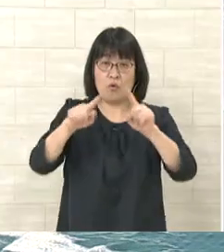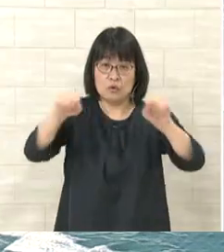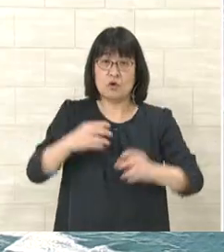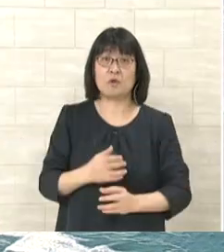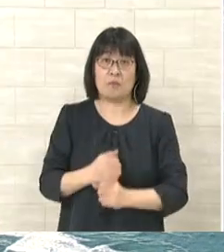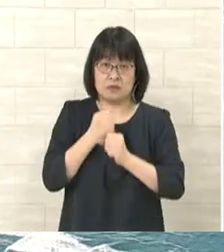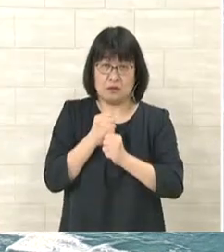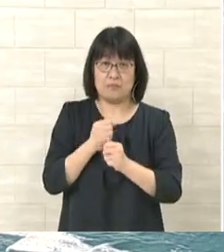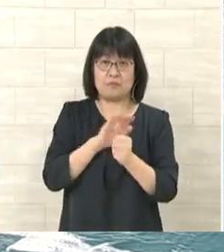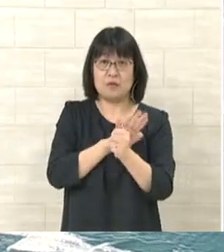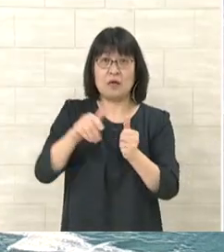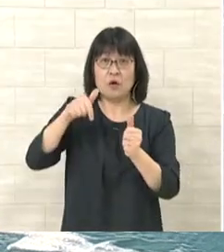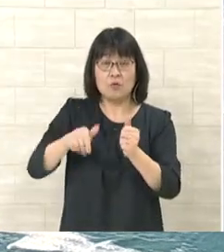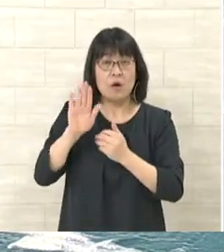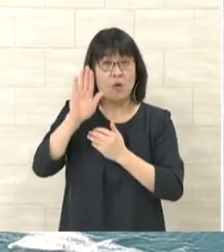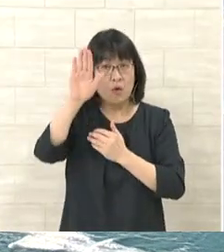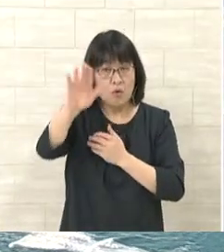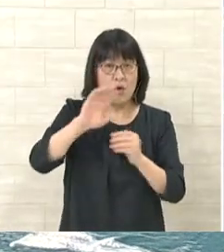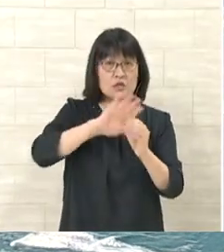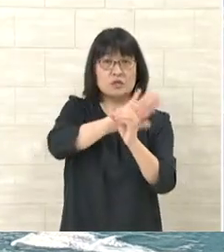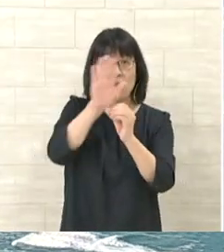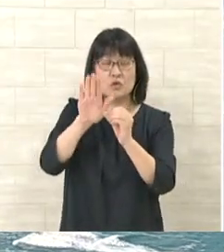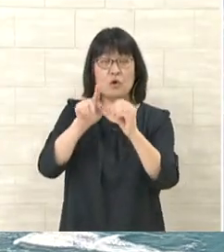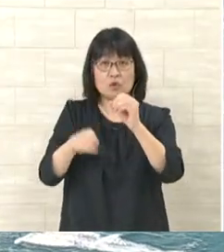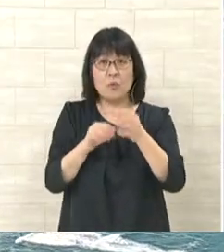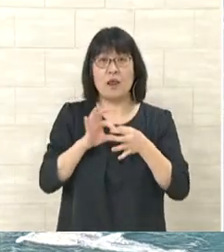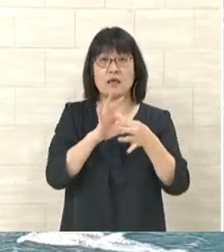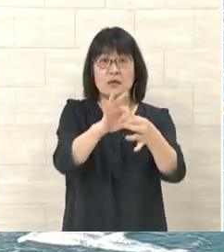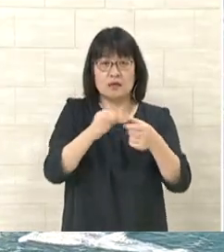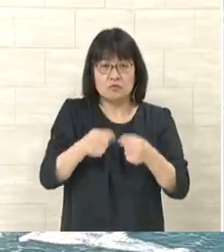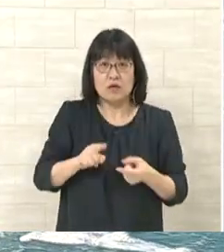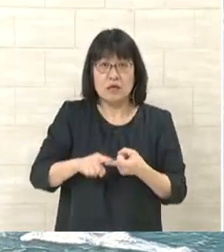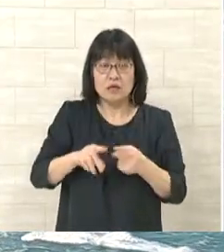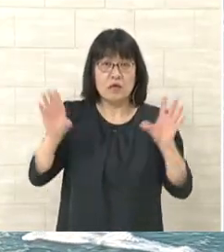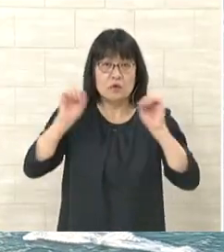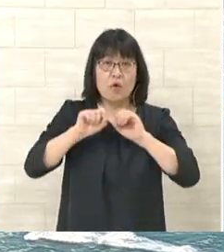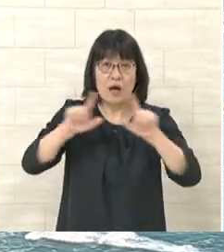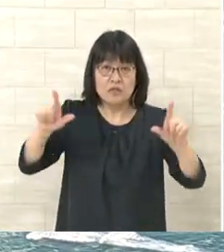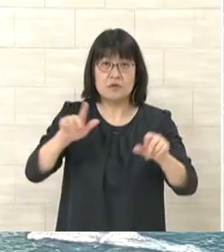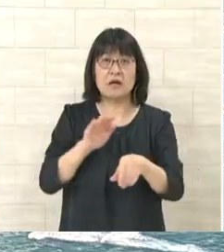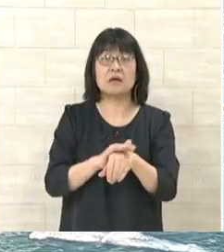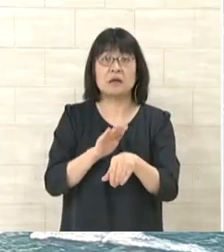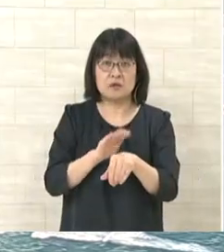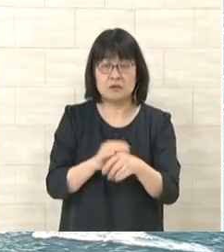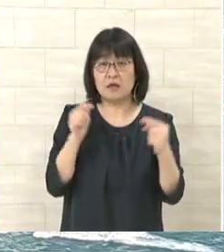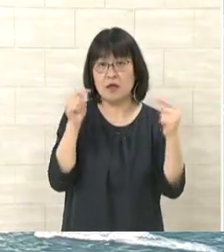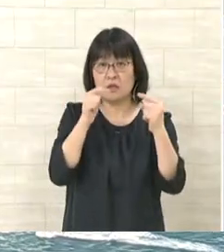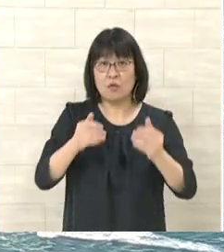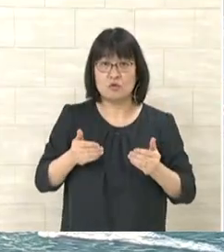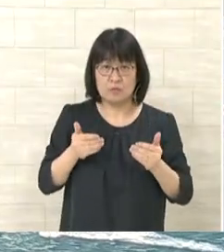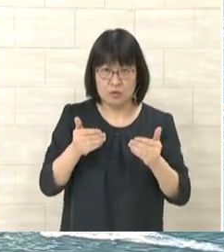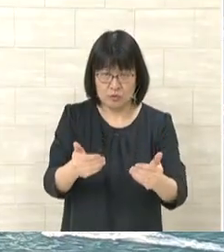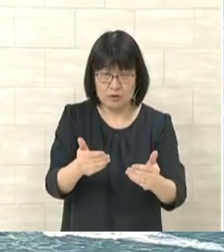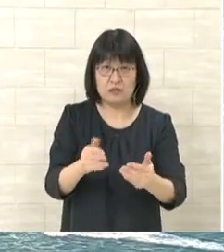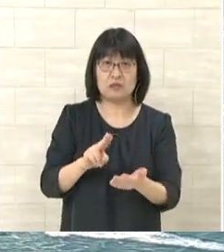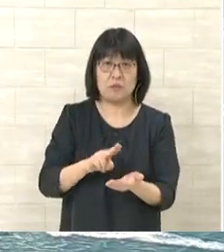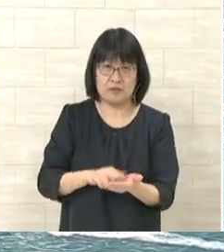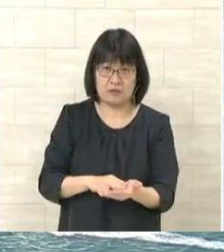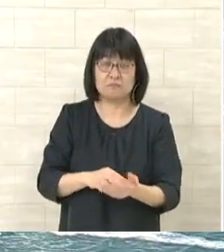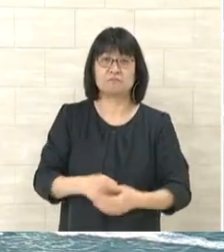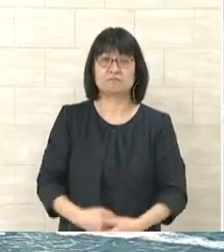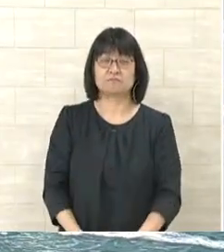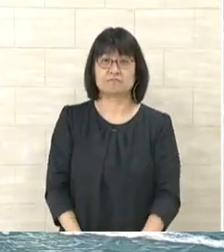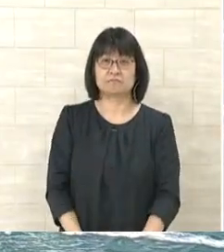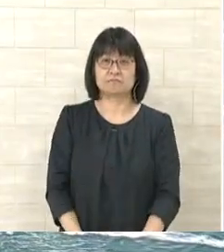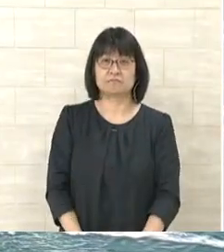内閣府は今後気象庁などと連携し具体的な情報発信の在り方について検討を進めることにしていますものや良い子ら